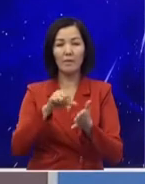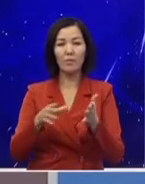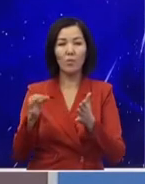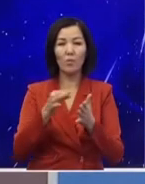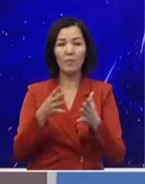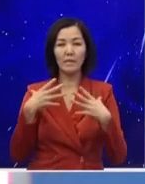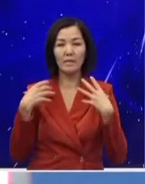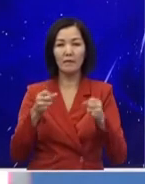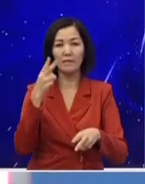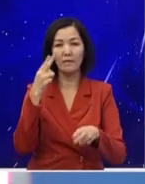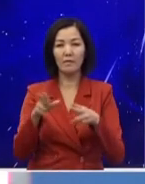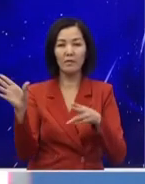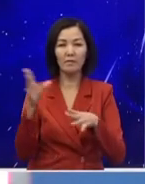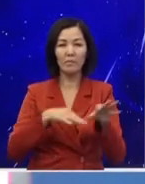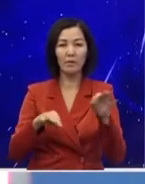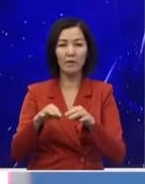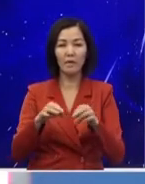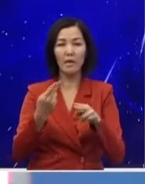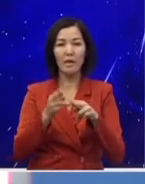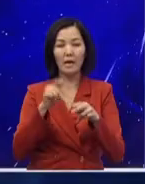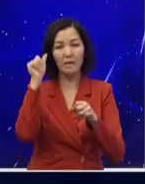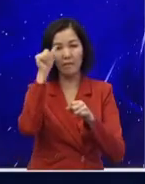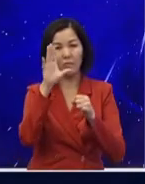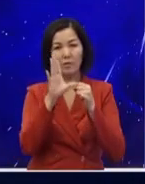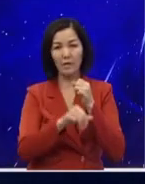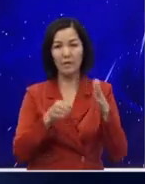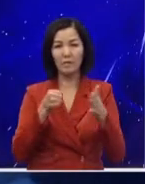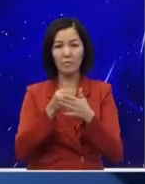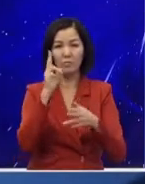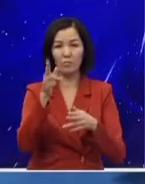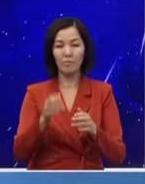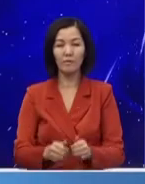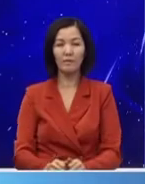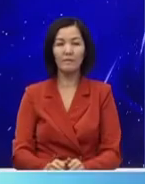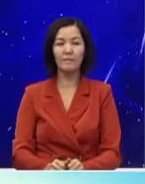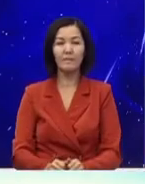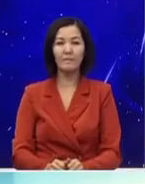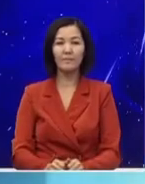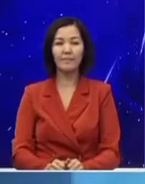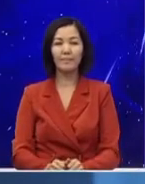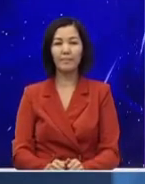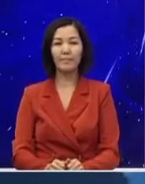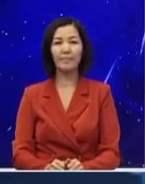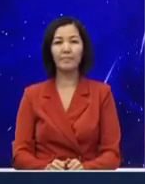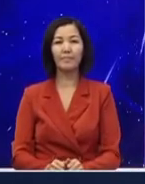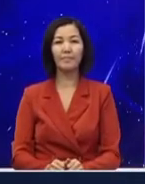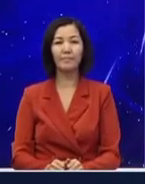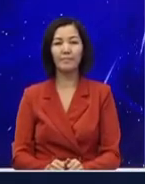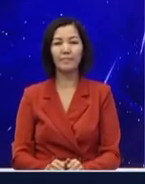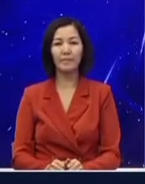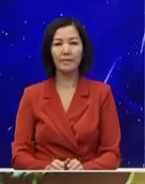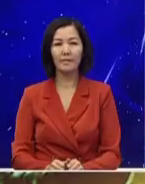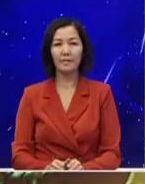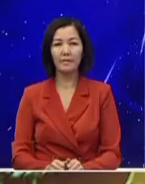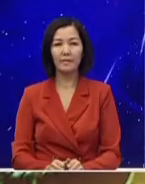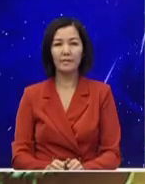облздрава обещают завершить все проекты до конца текущего года. Ануар Амангельдинов, Жасулан Чингендже, телеканал ЖТСУ.